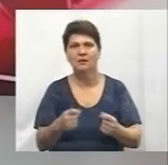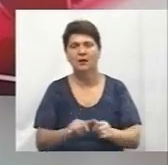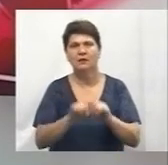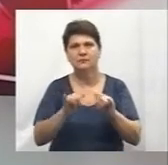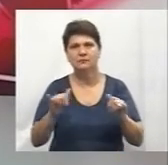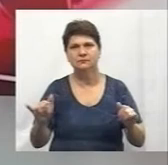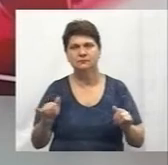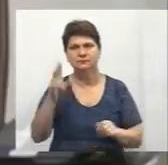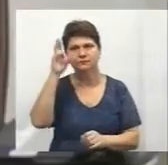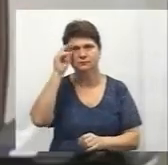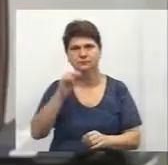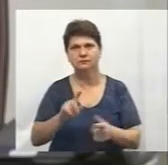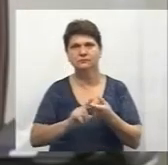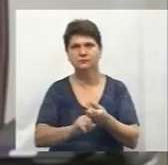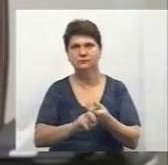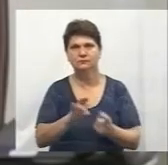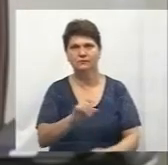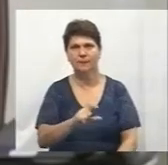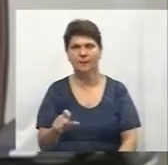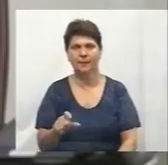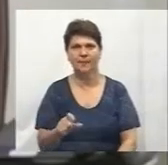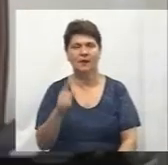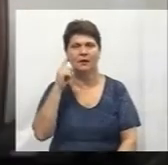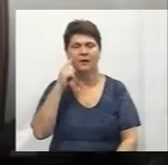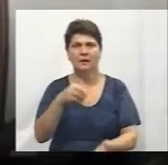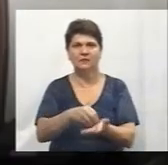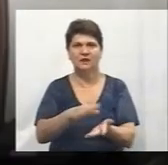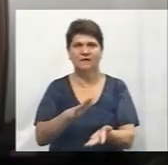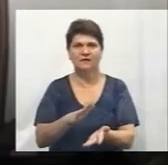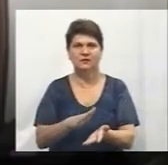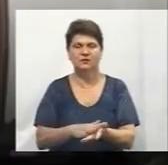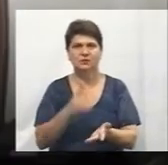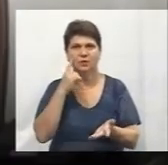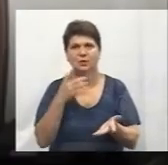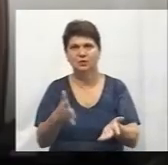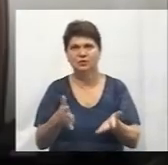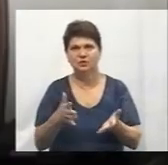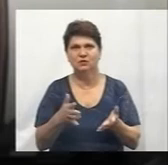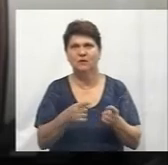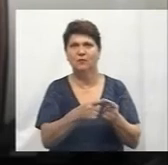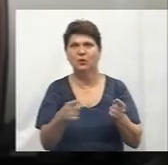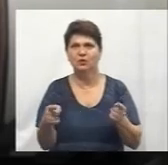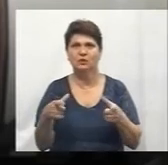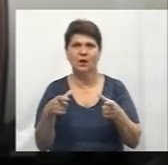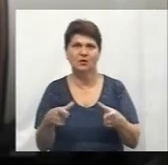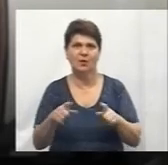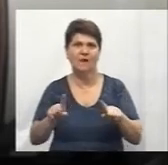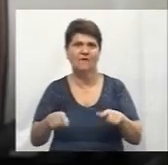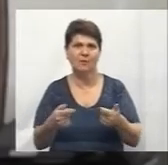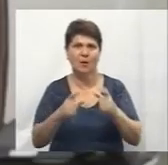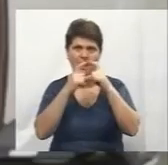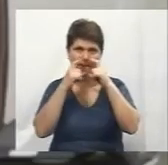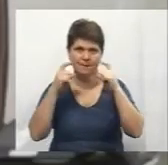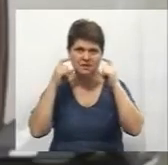число інфікованих. Ми чітко зафіксуємо ті заборони, які діють впродовж карантину. Наприклад, вимога ходити в масці